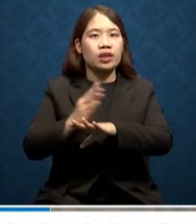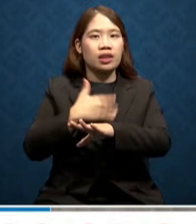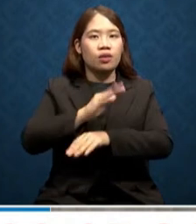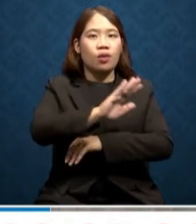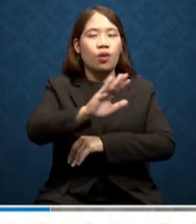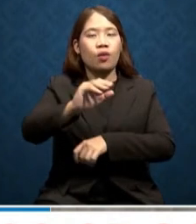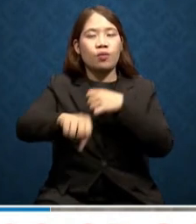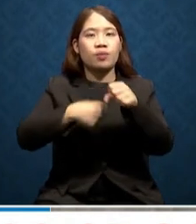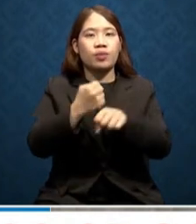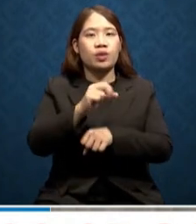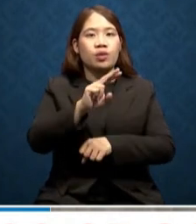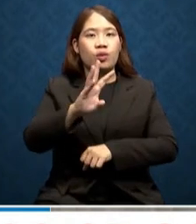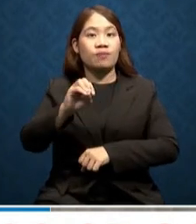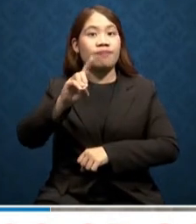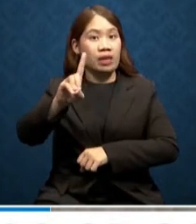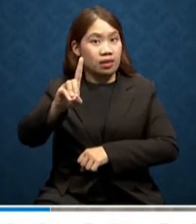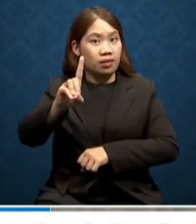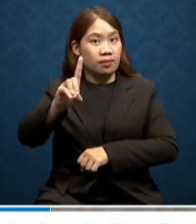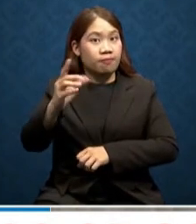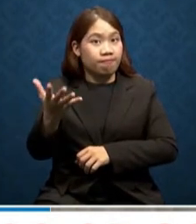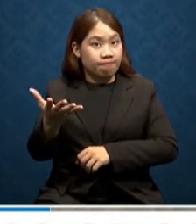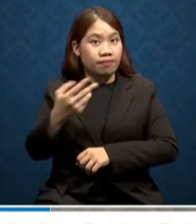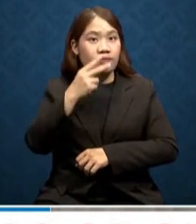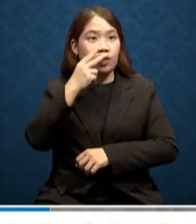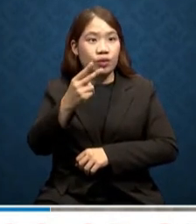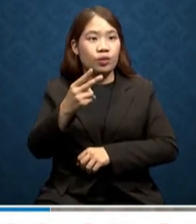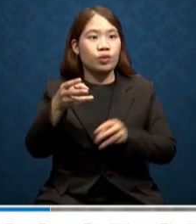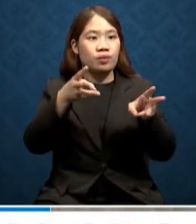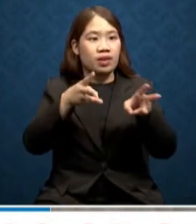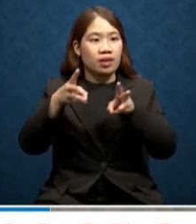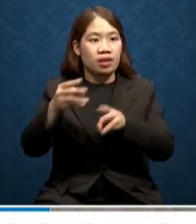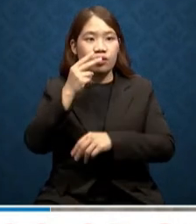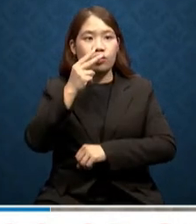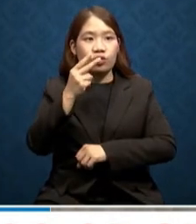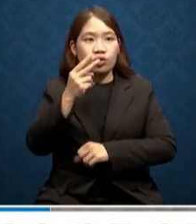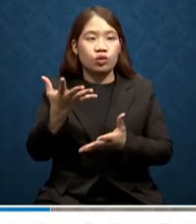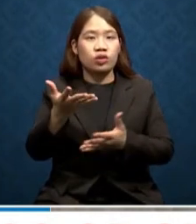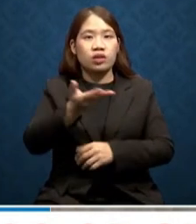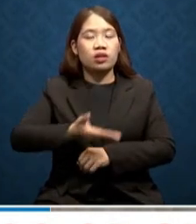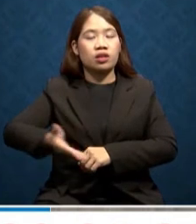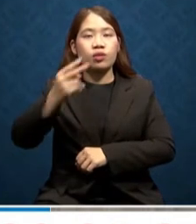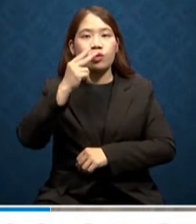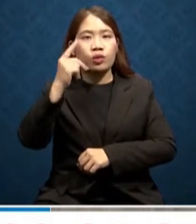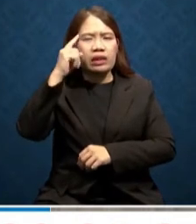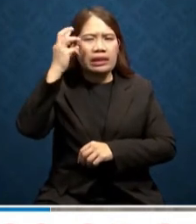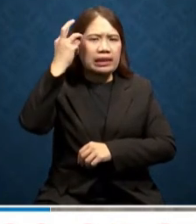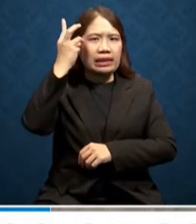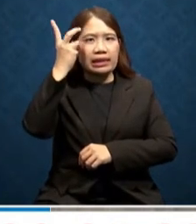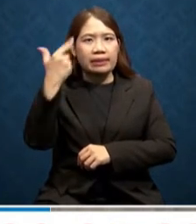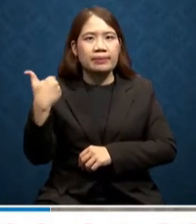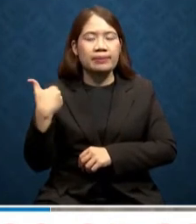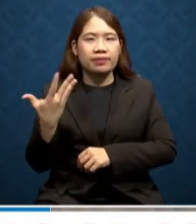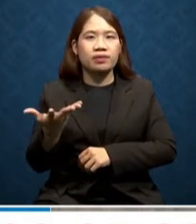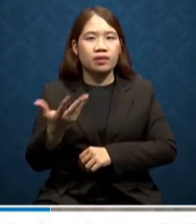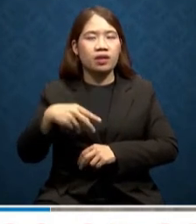พ.ศ2561หรือไม่ทีนี้มาดูมาตรการที่ท่านเองก็คอนเซิร์นนะฮะหรือว่าเอ่อวิตกกังวลอยู่แล้วนะครับ